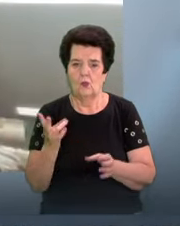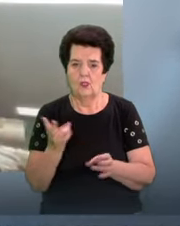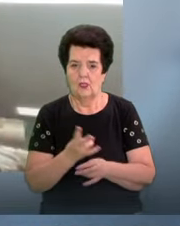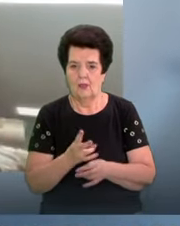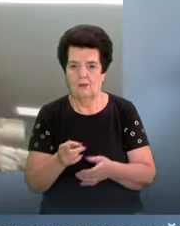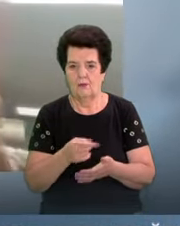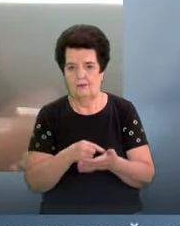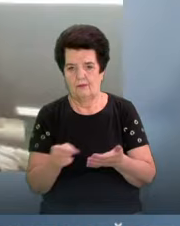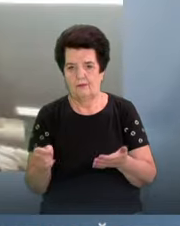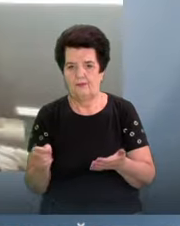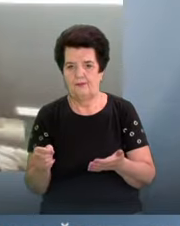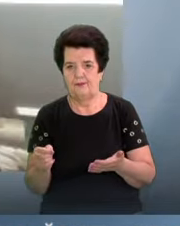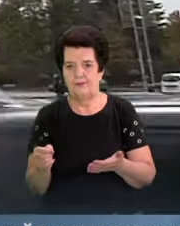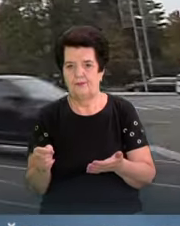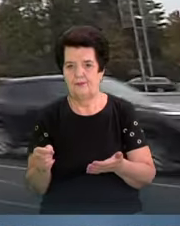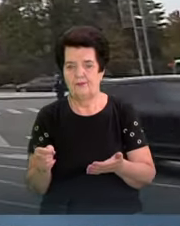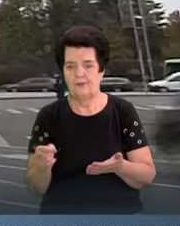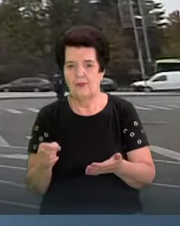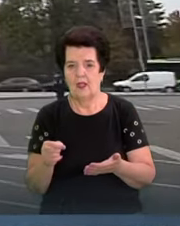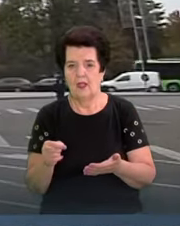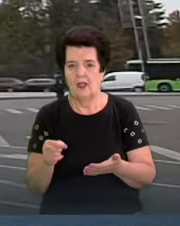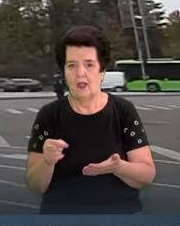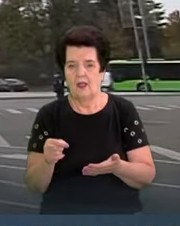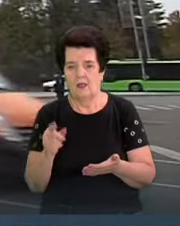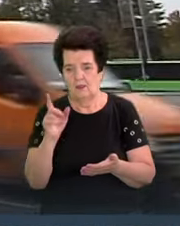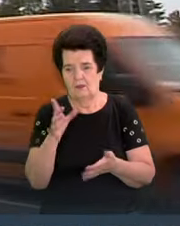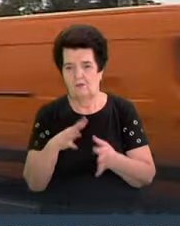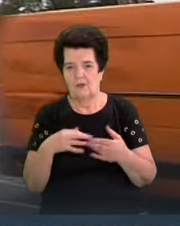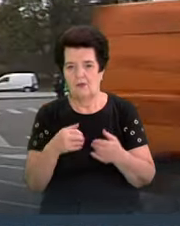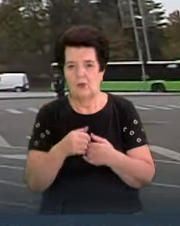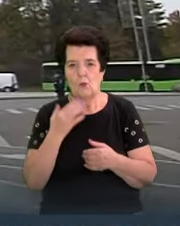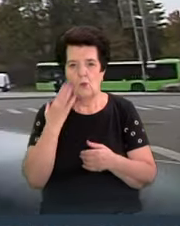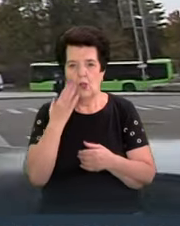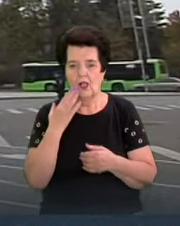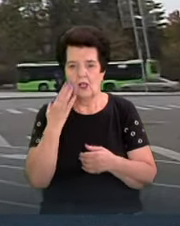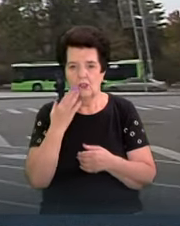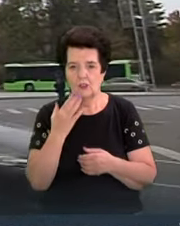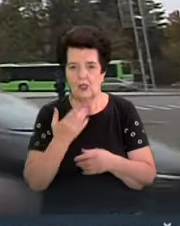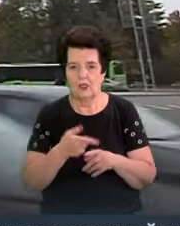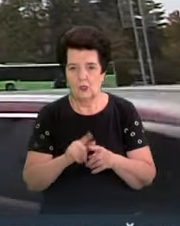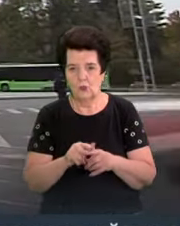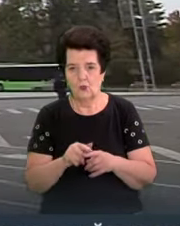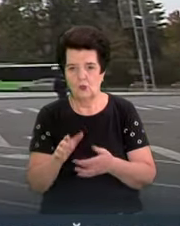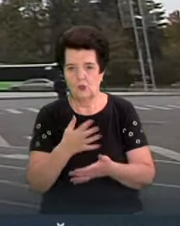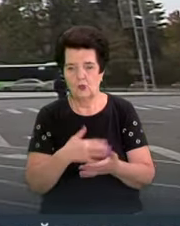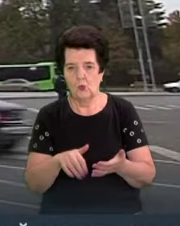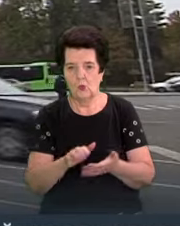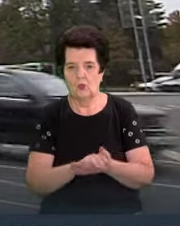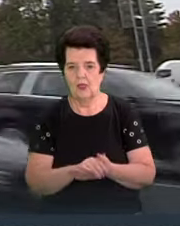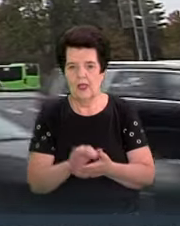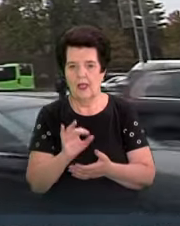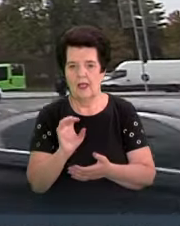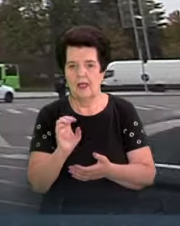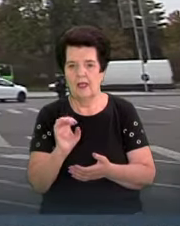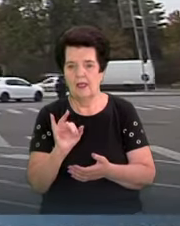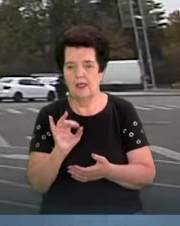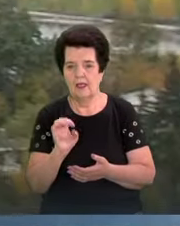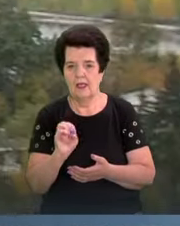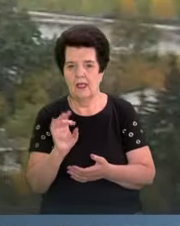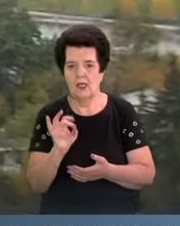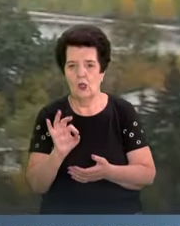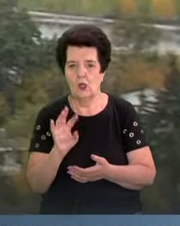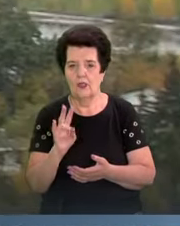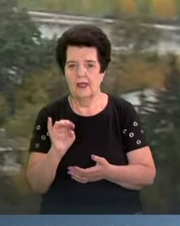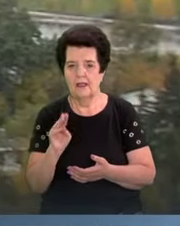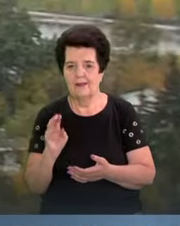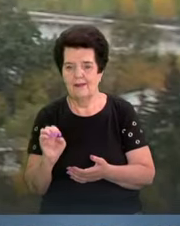și tirania bucureșteană a creat niște structuri eronate și a modificat uneori